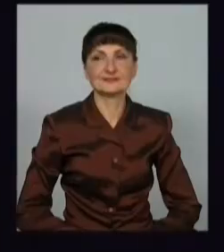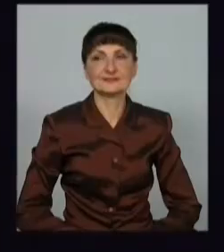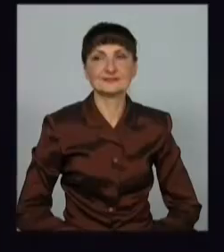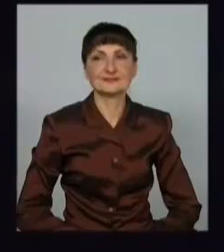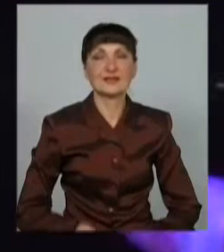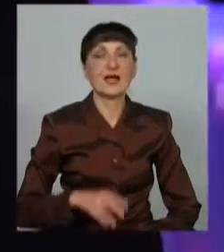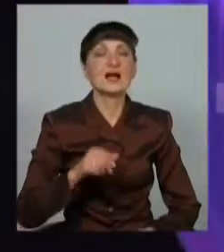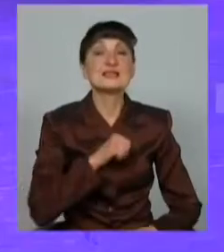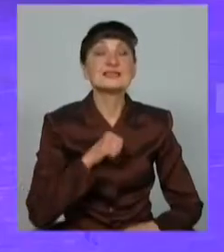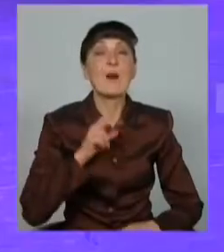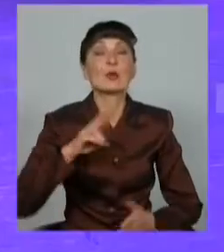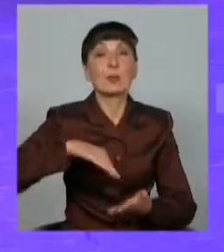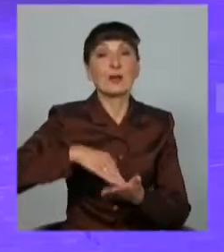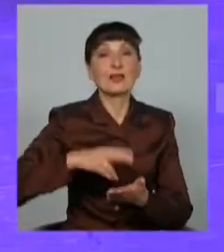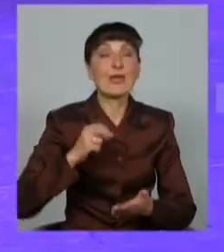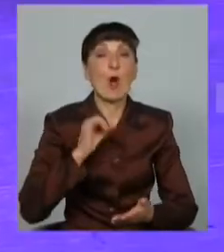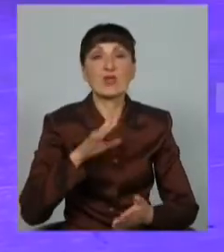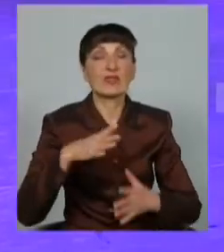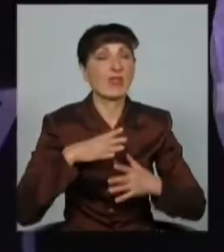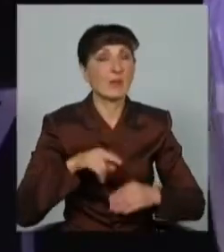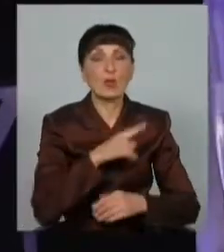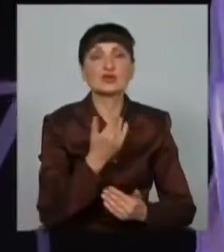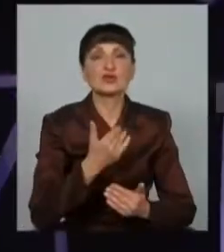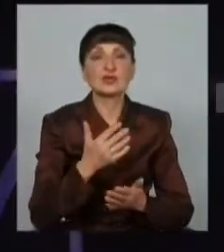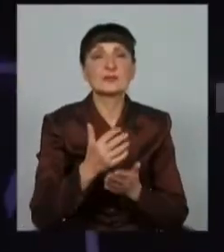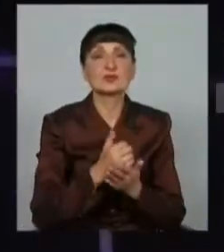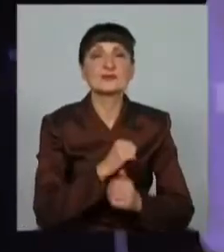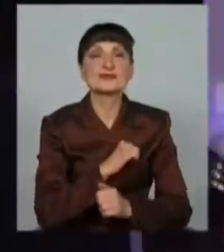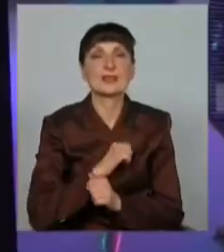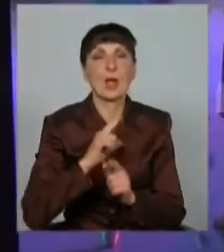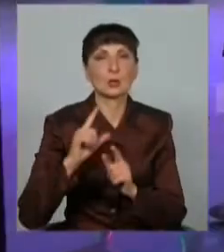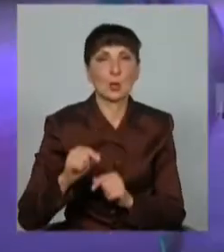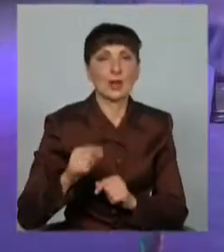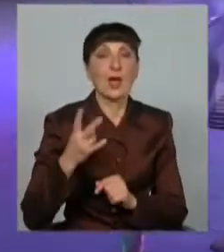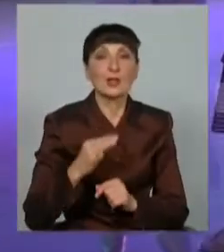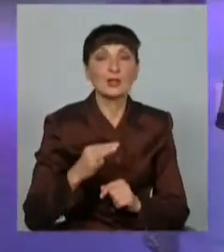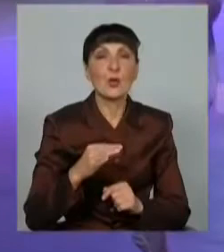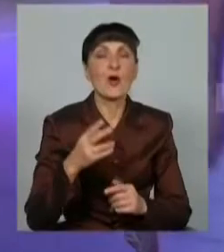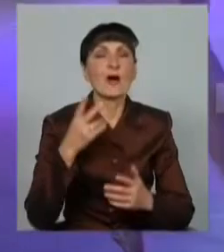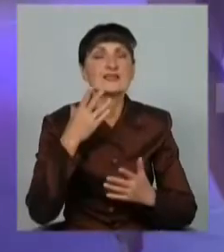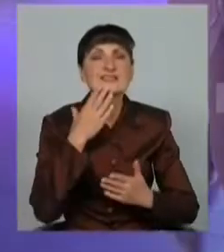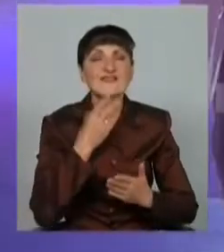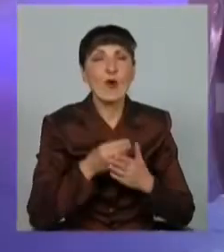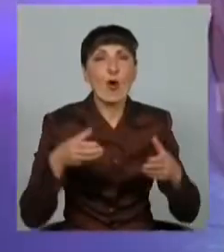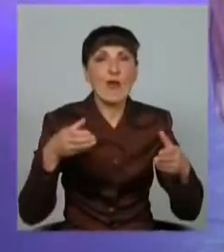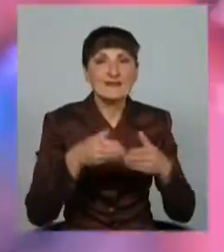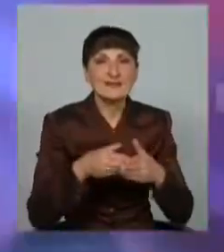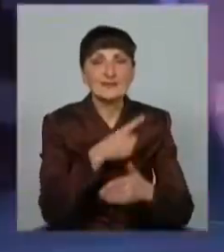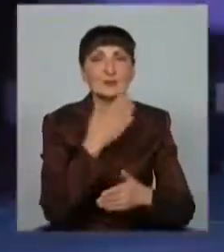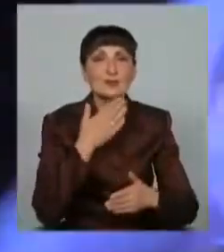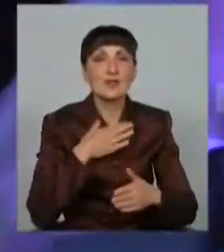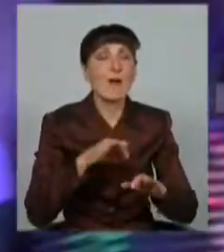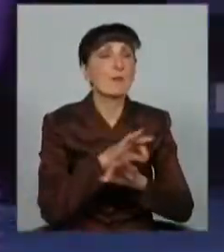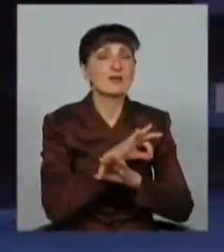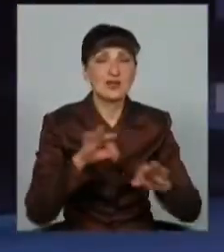Самого Булата Аюханова на премьере не было. Мэтр сейчас получает санаторное лечение. Однако преданный творчеству коллектив театра танца